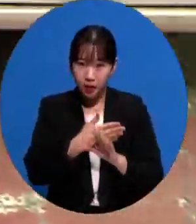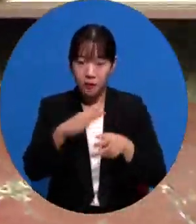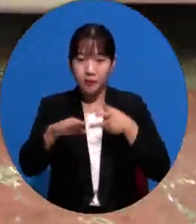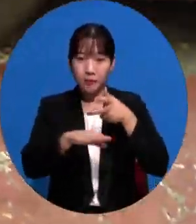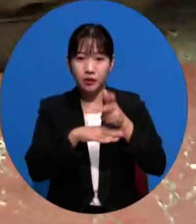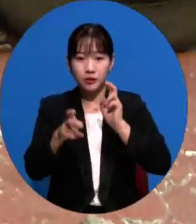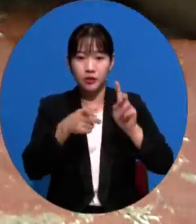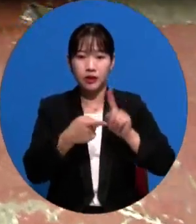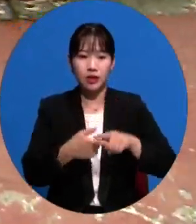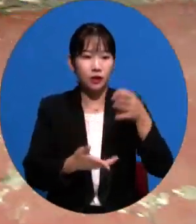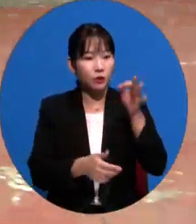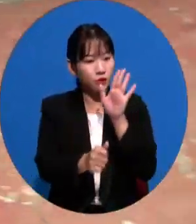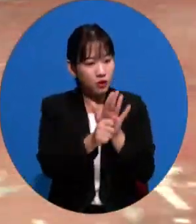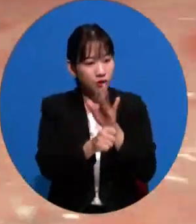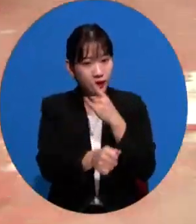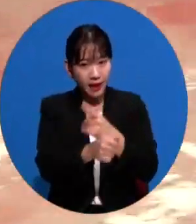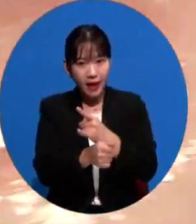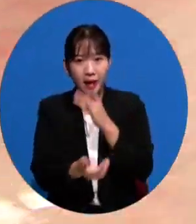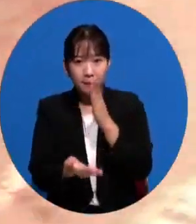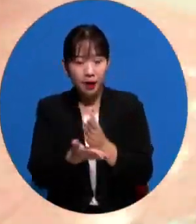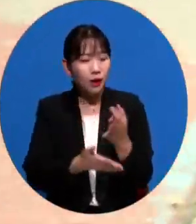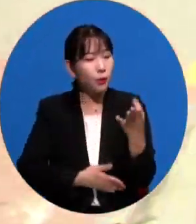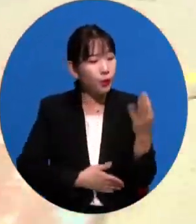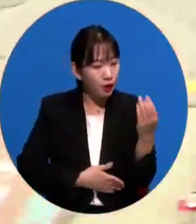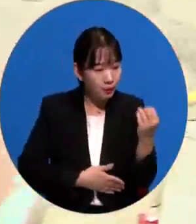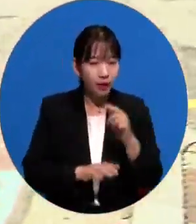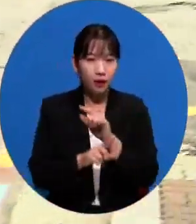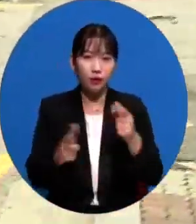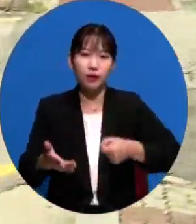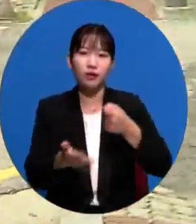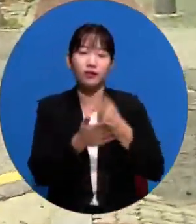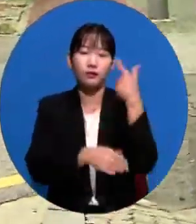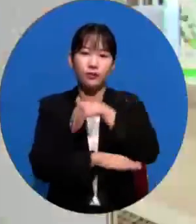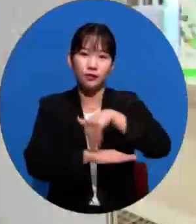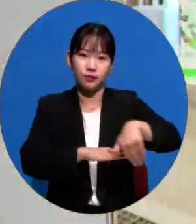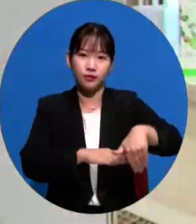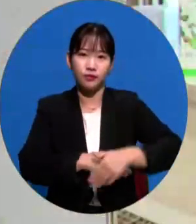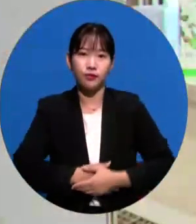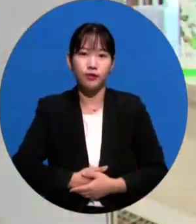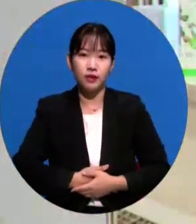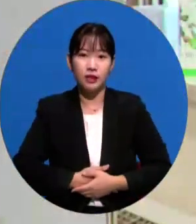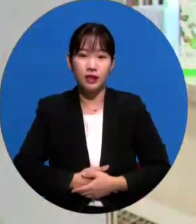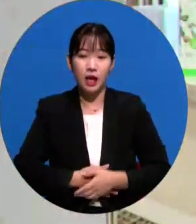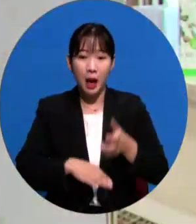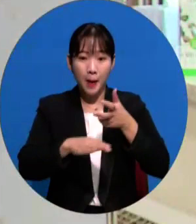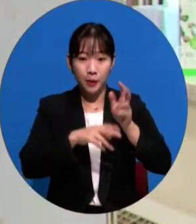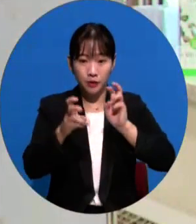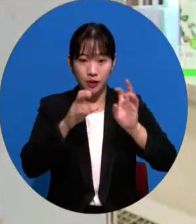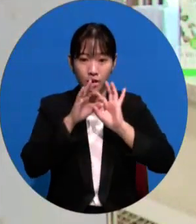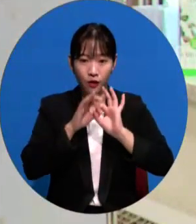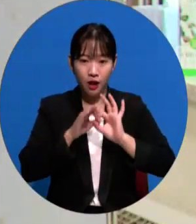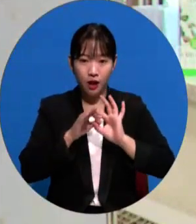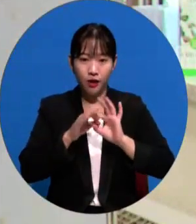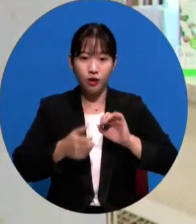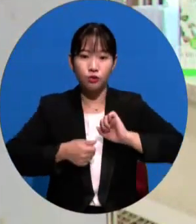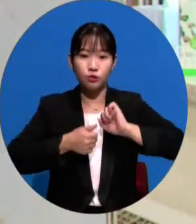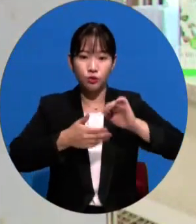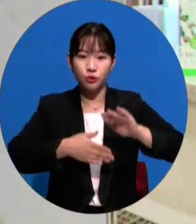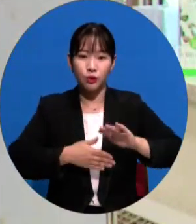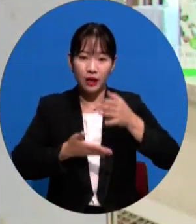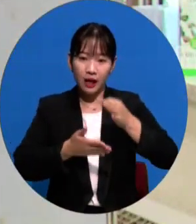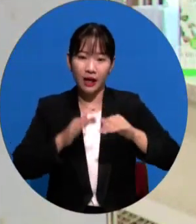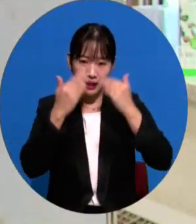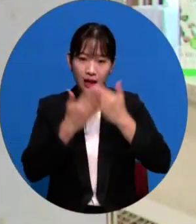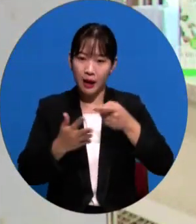시내버스 업체에 대한 재정 지원 여부와 규모 등을 결정한다는 방침입니다. 시내버스 회사 관련된 운송업과 전체를